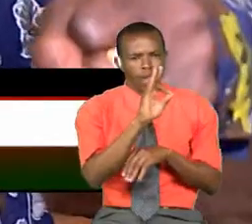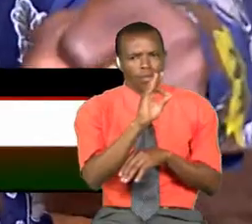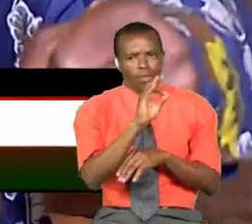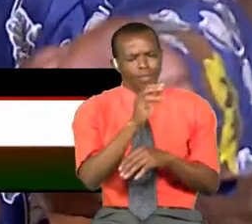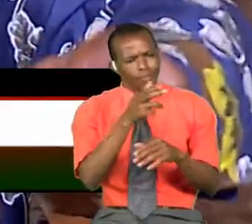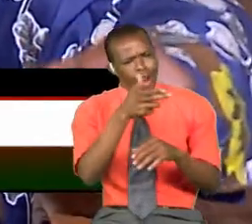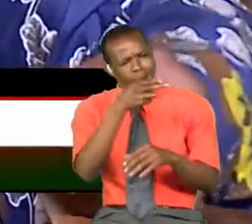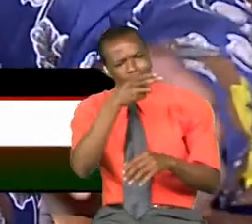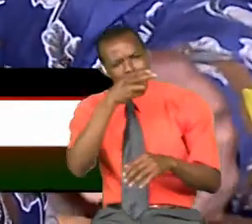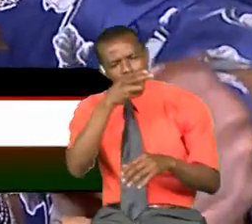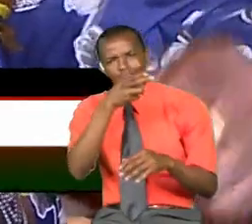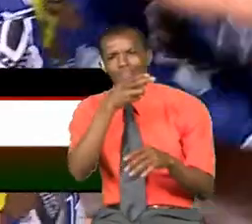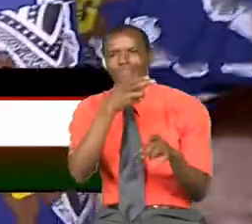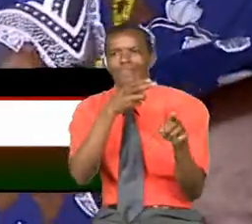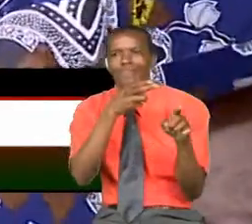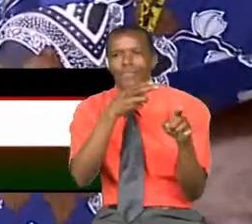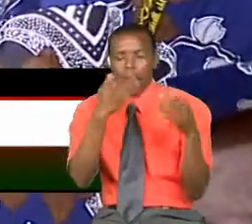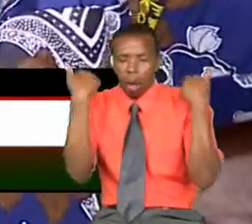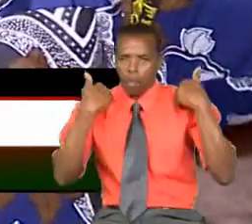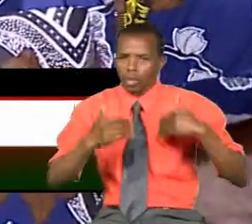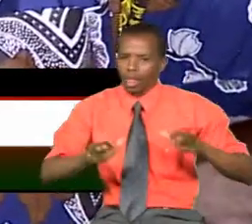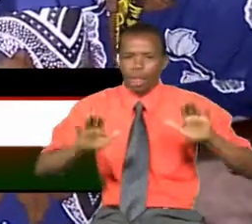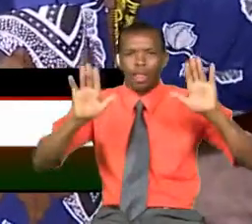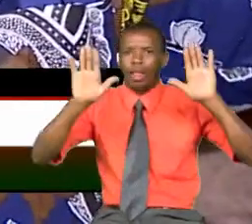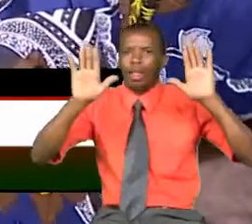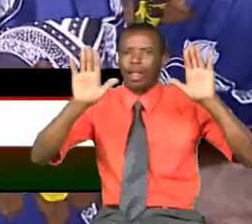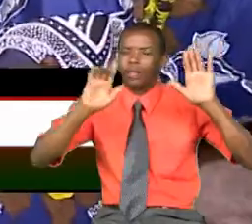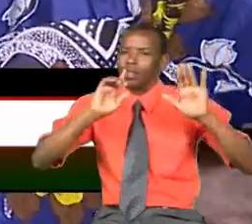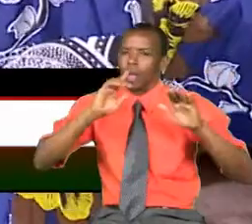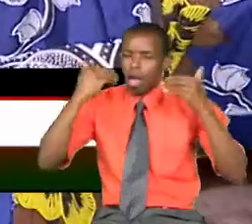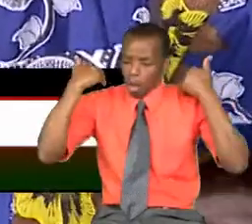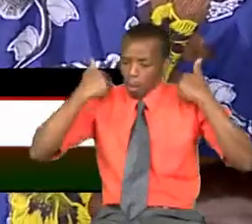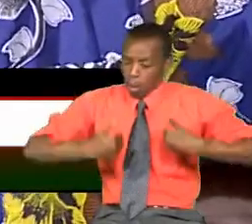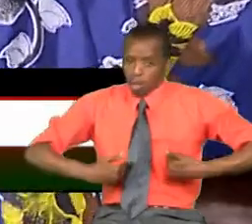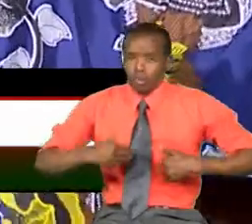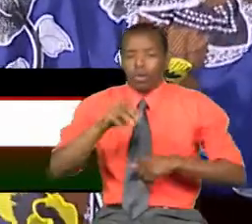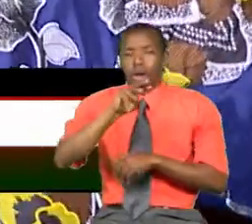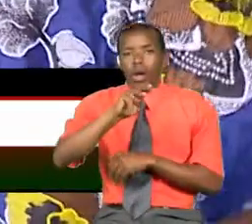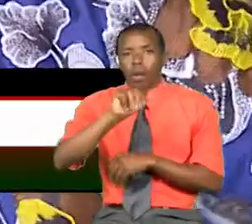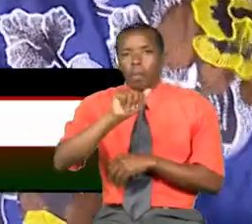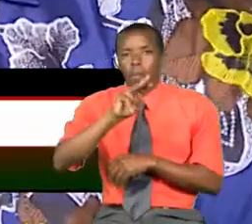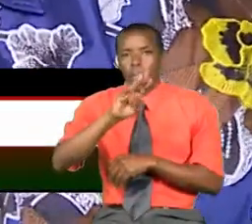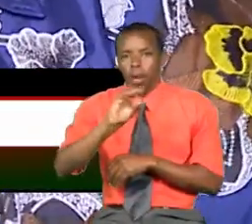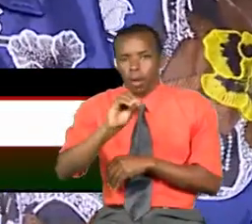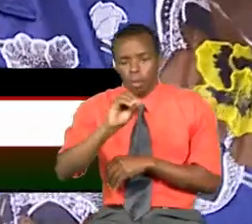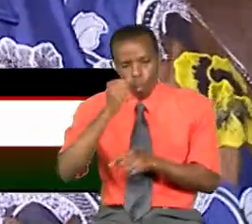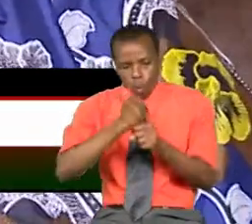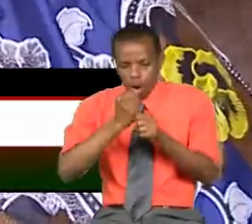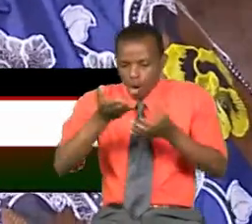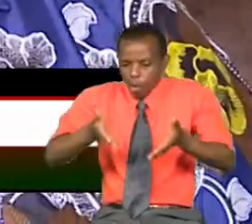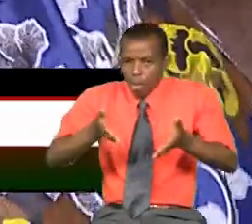Hivi kabisa, mimi nikainua mikono juu. Nikasema, mimi ni Leonard MamboMbotela, nafanya kazi